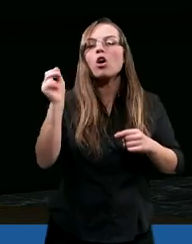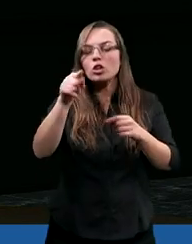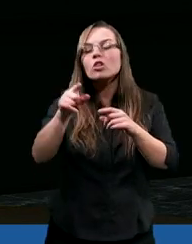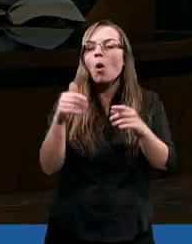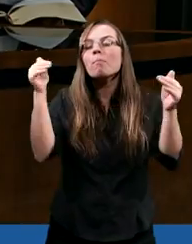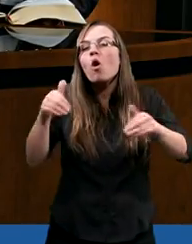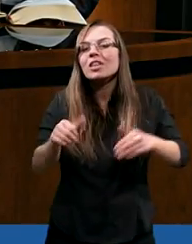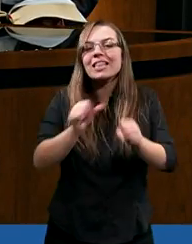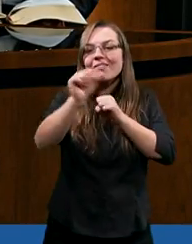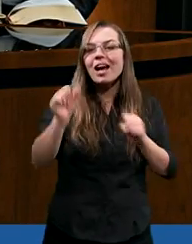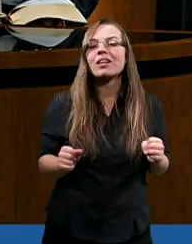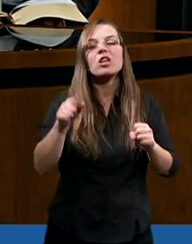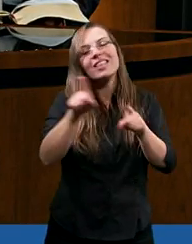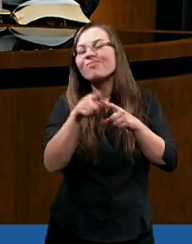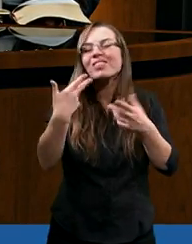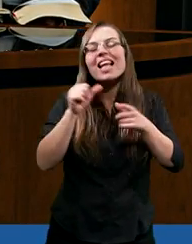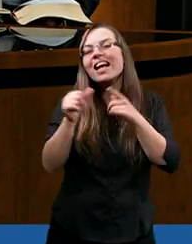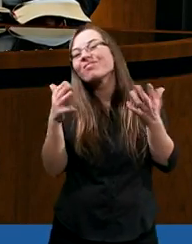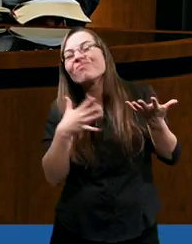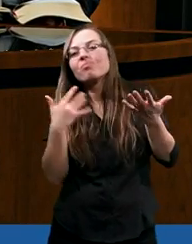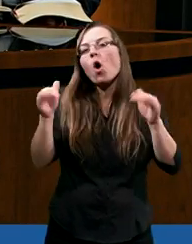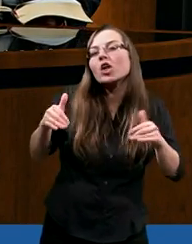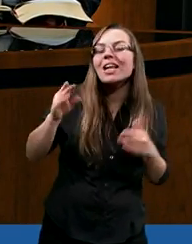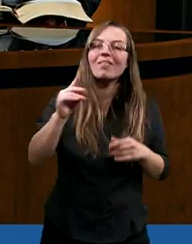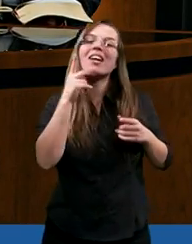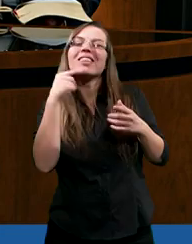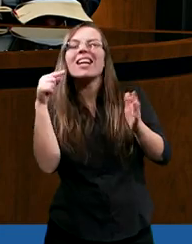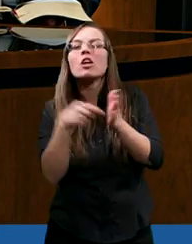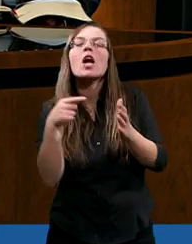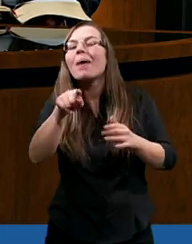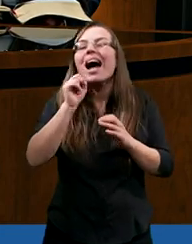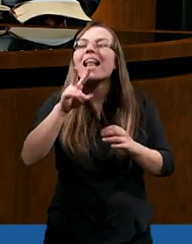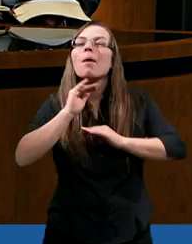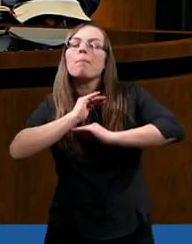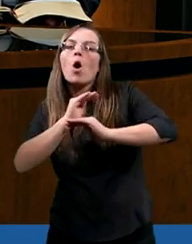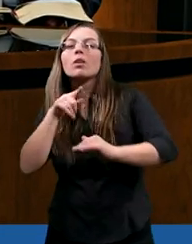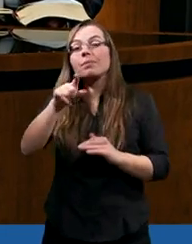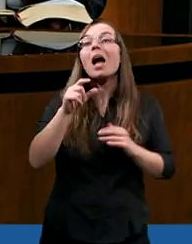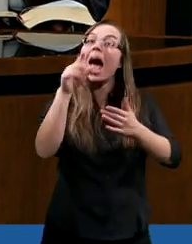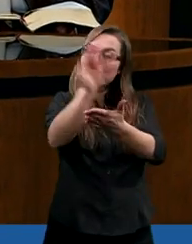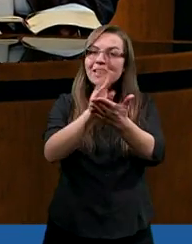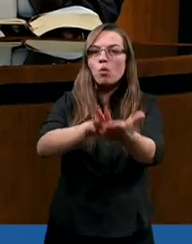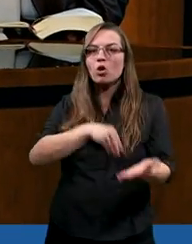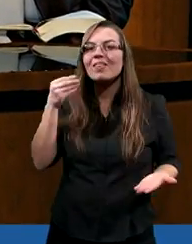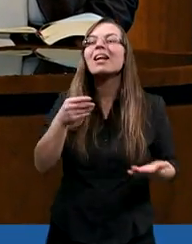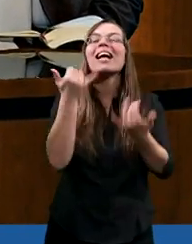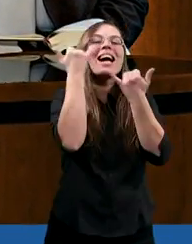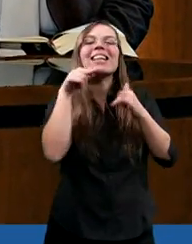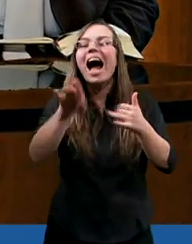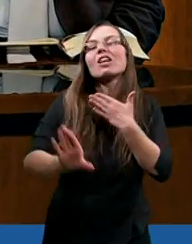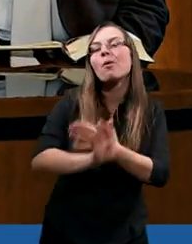możliwe. Po prostu nie jest to możliwe. I nie trzeba tak bronić. Pismo Święte inaczej to